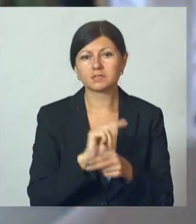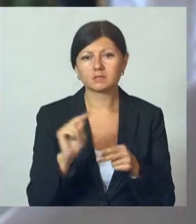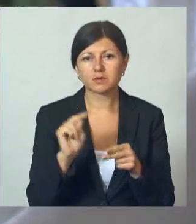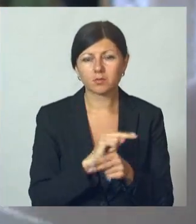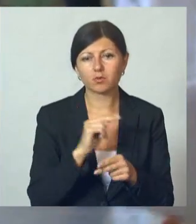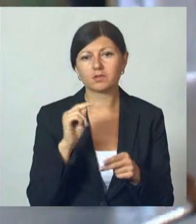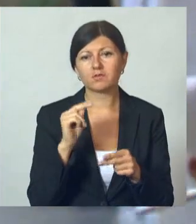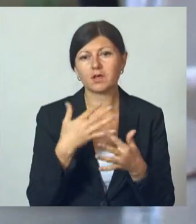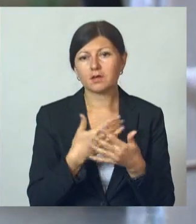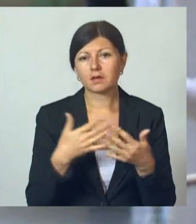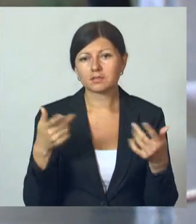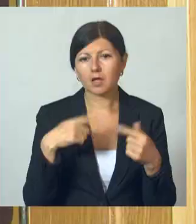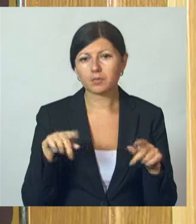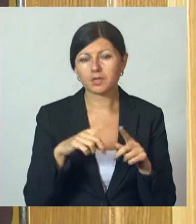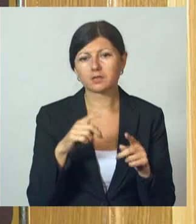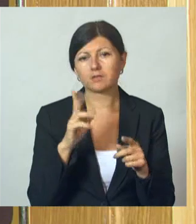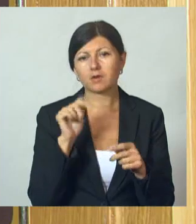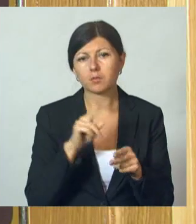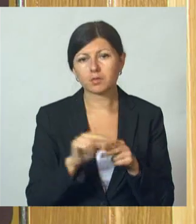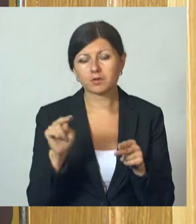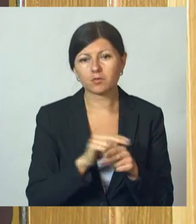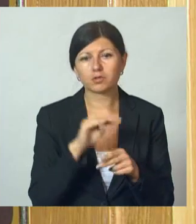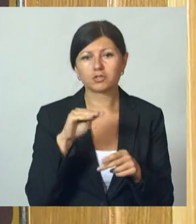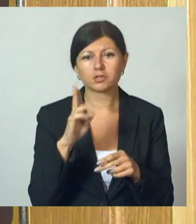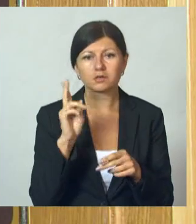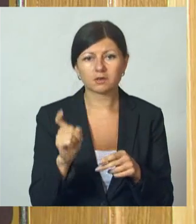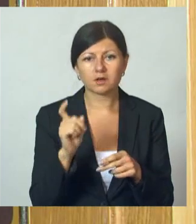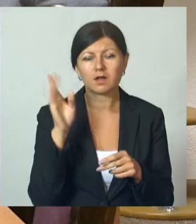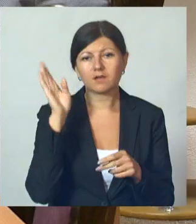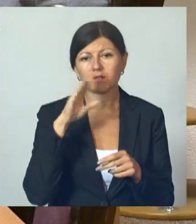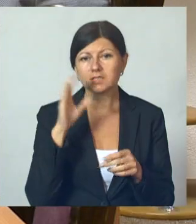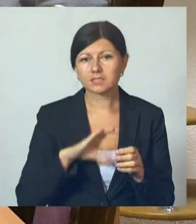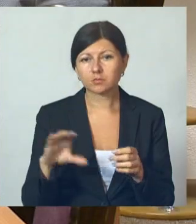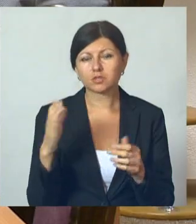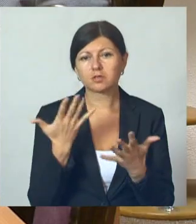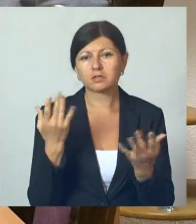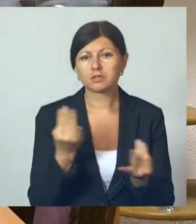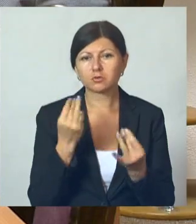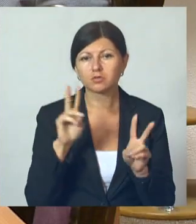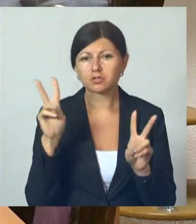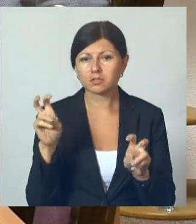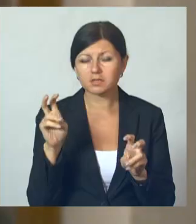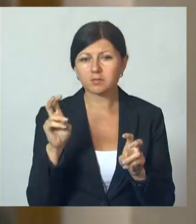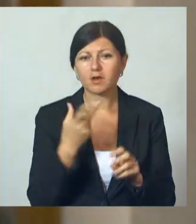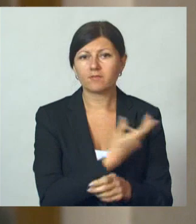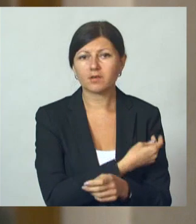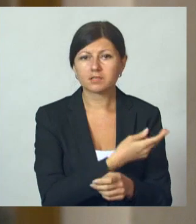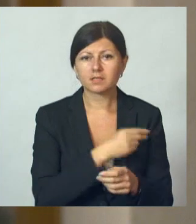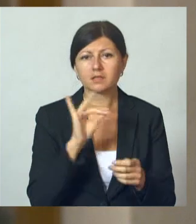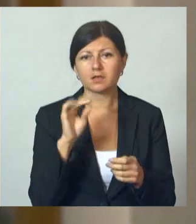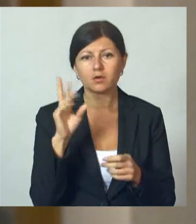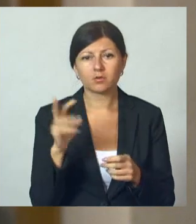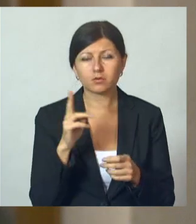ремонтом социальных объектов, капитальным ремонтом, сферой ЖКХ, водоснабжения. Интересующая всех тема вакцинации